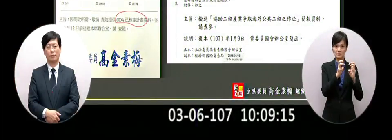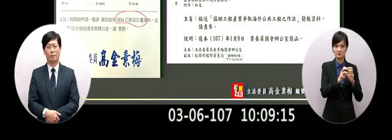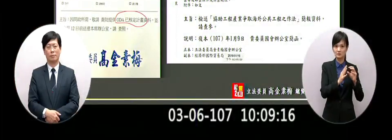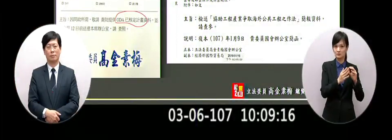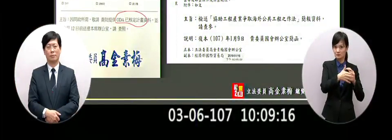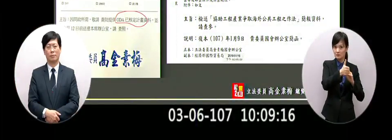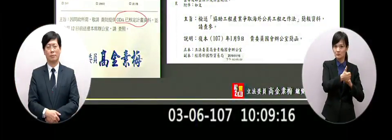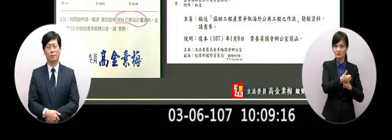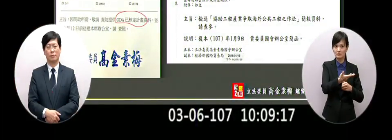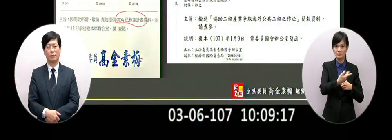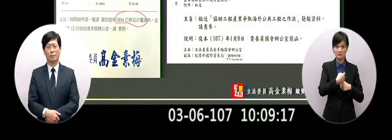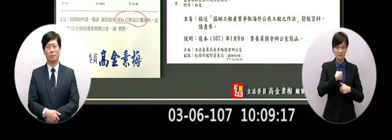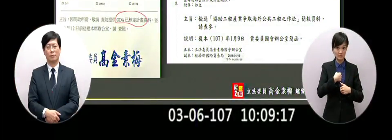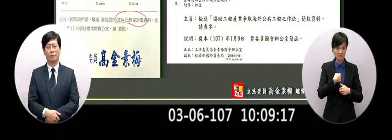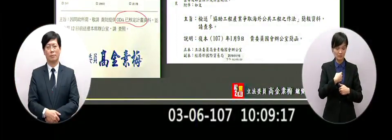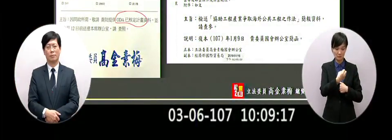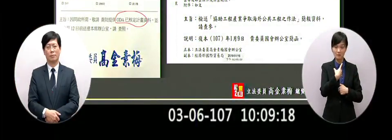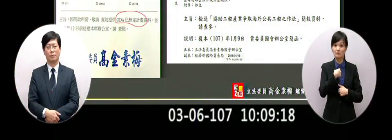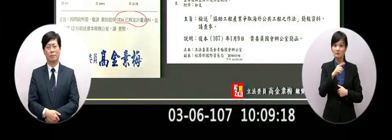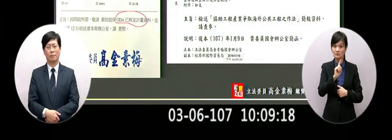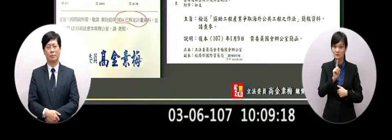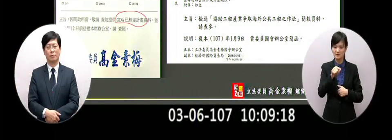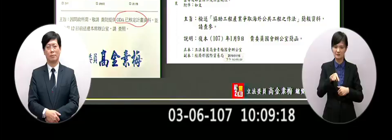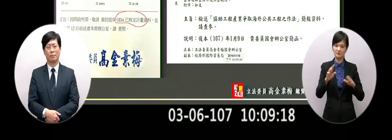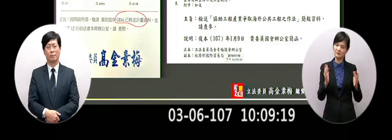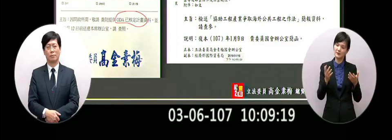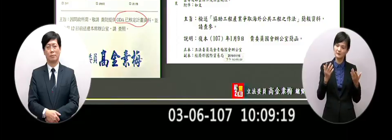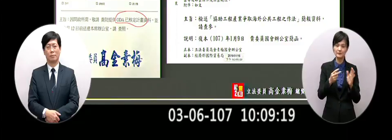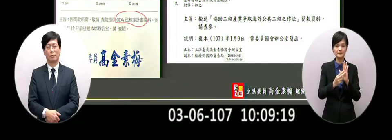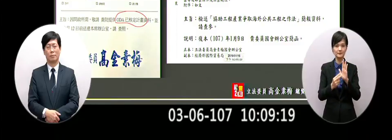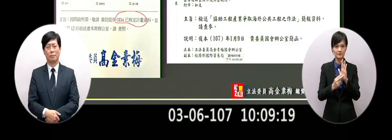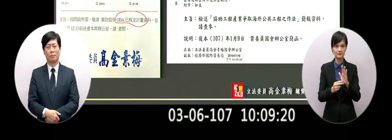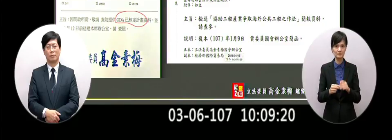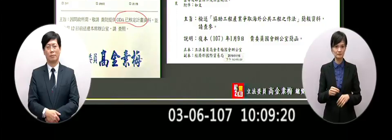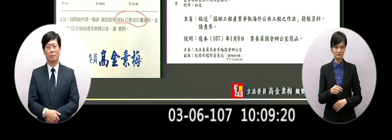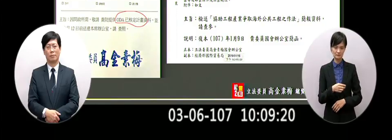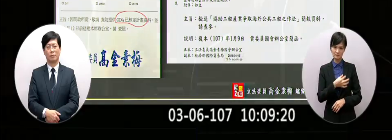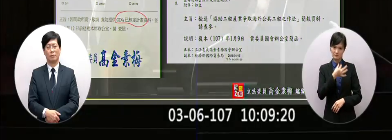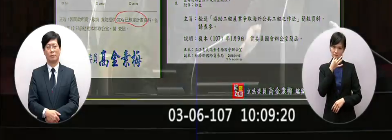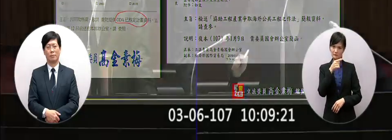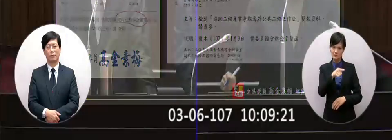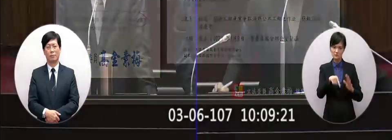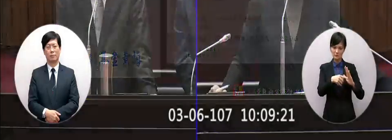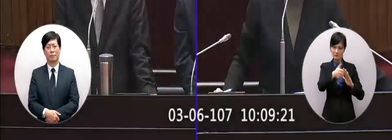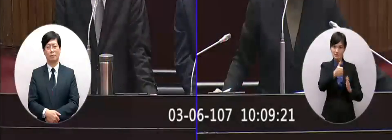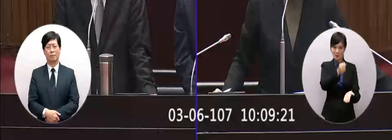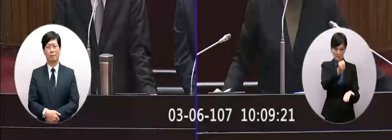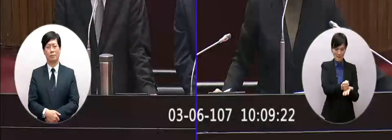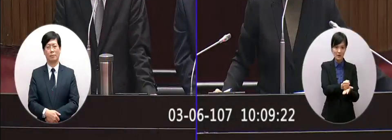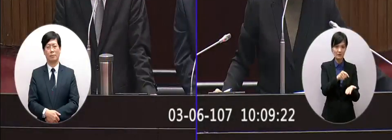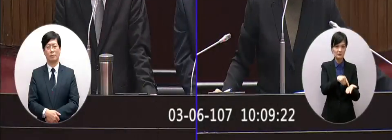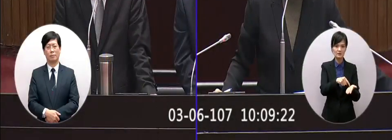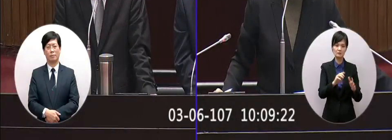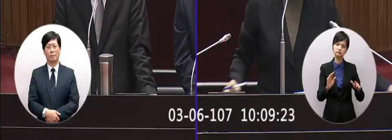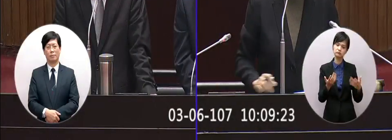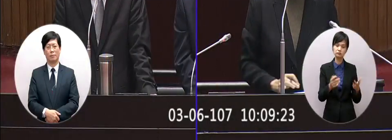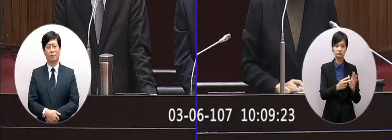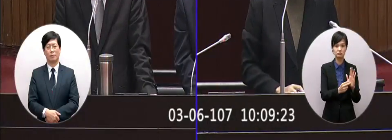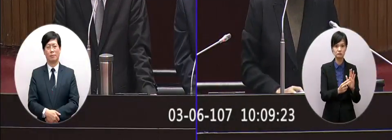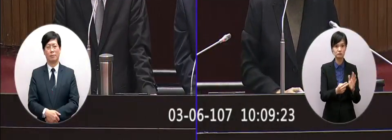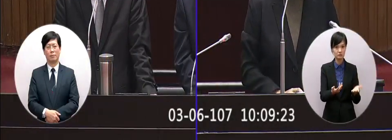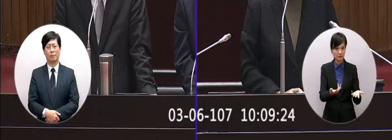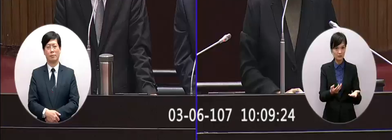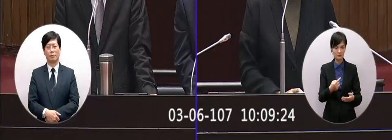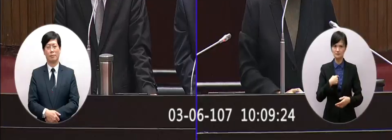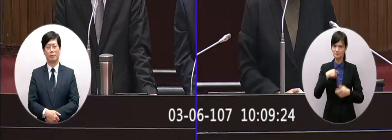长的公文只是概要说明，院长你核定的东西也只是概要内容，本席要的是 ODA 的